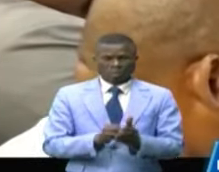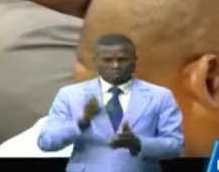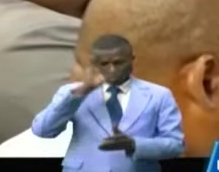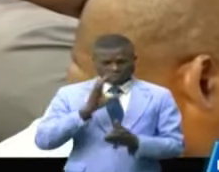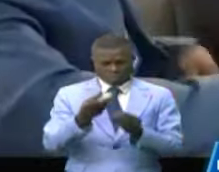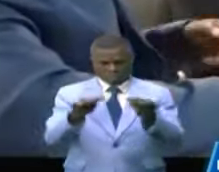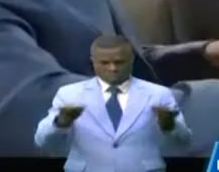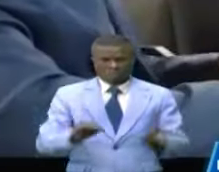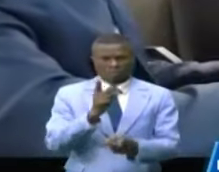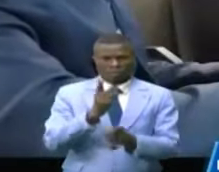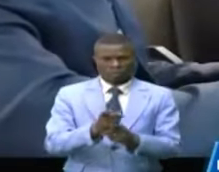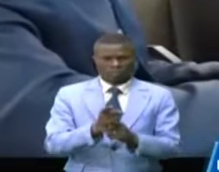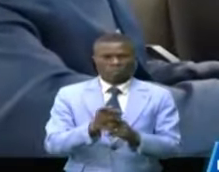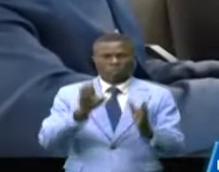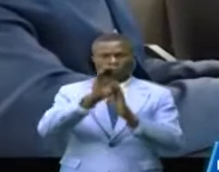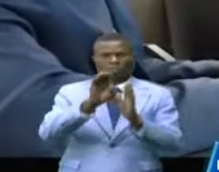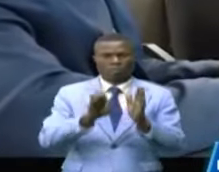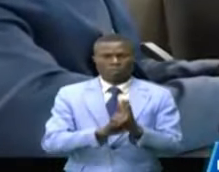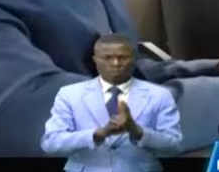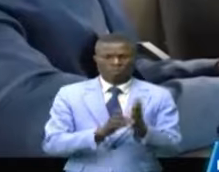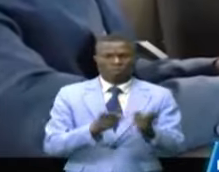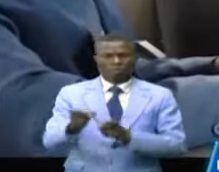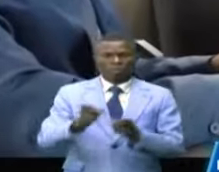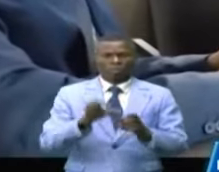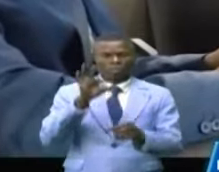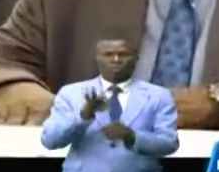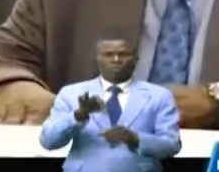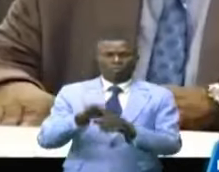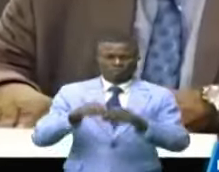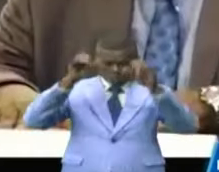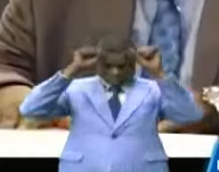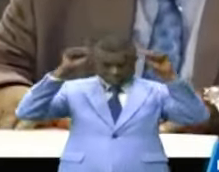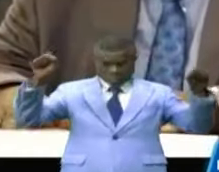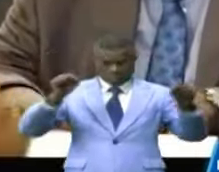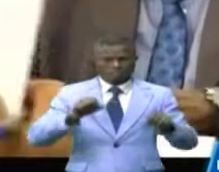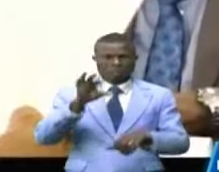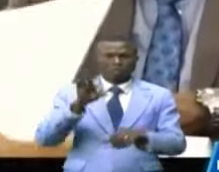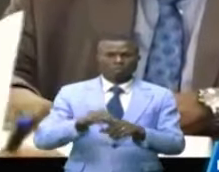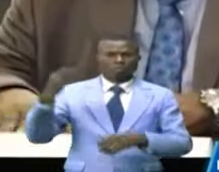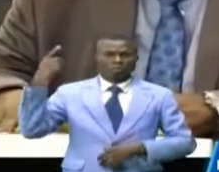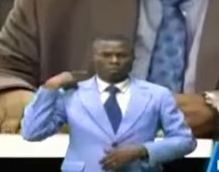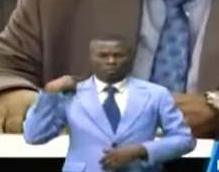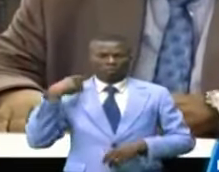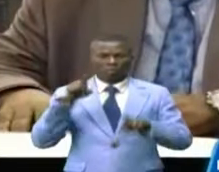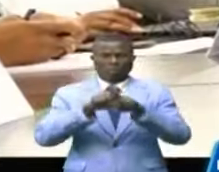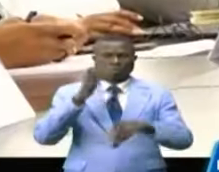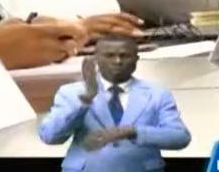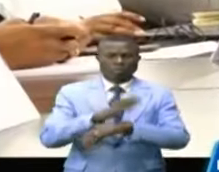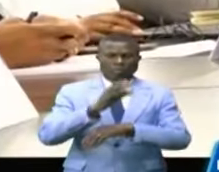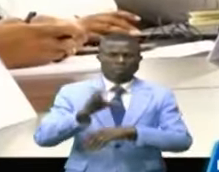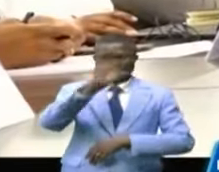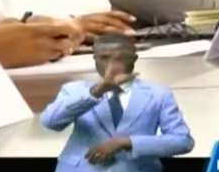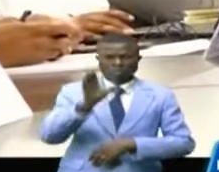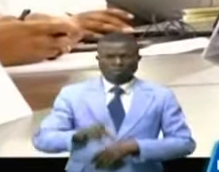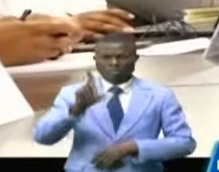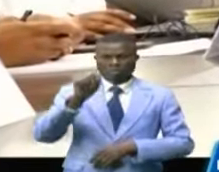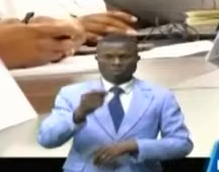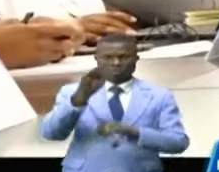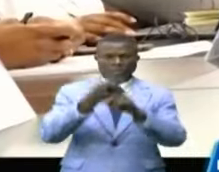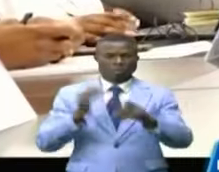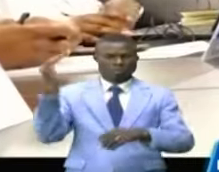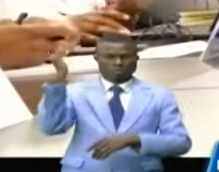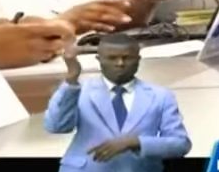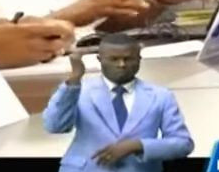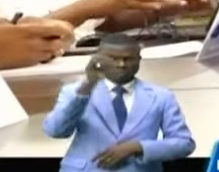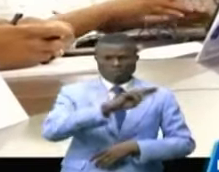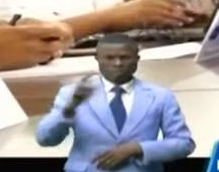cadre légal et constitutionnel régissant les élections présidentielles, législatives et des conseillers communaux du 20 décembre 2023.